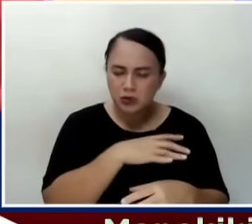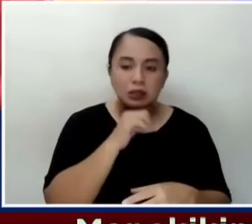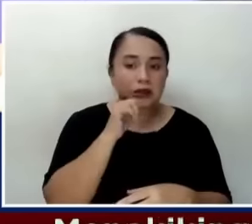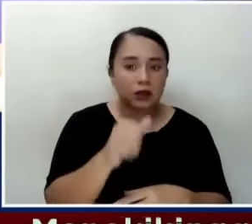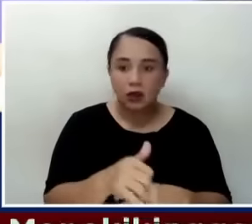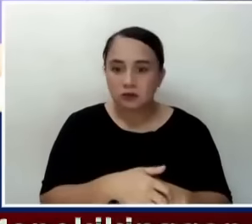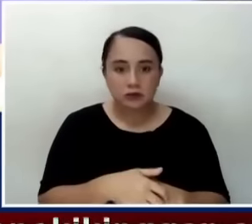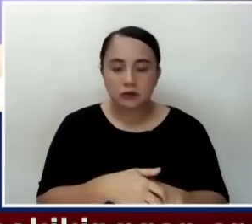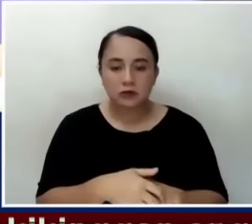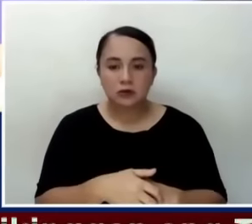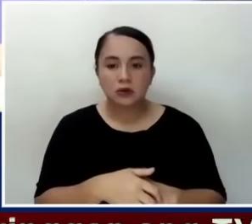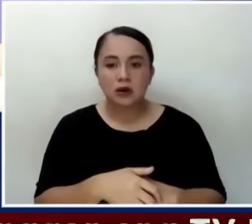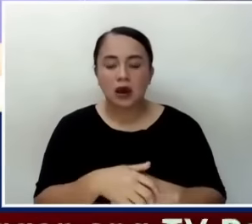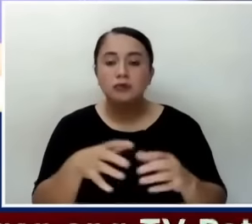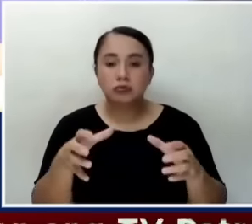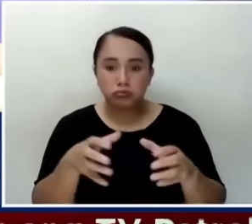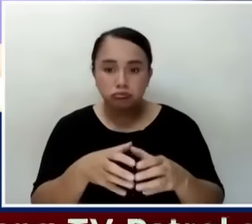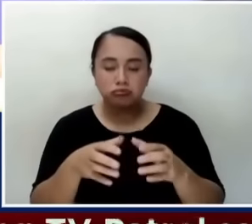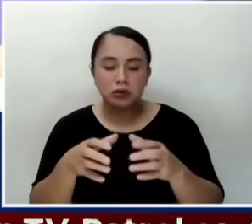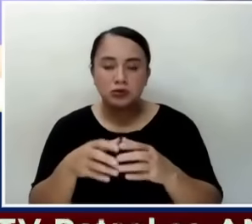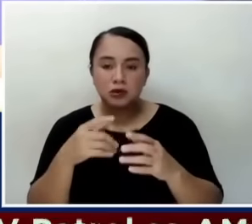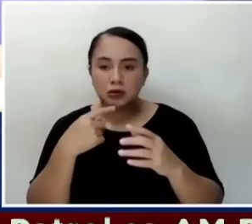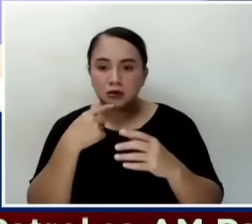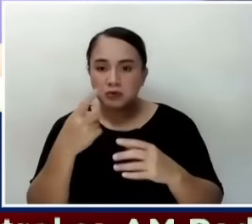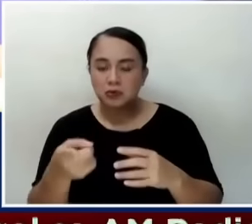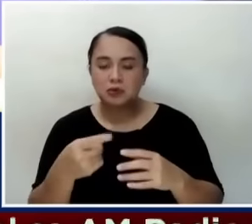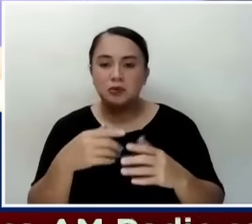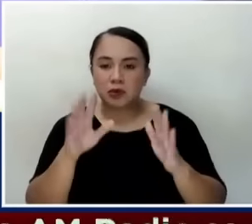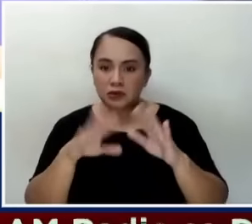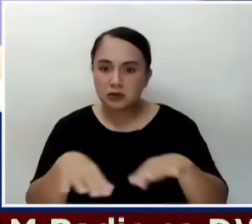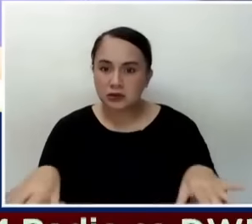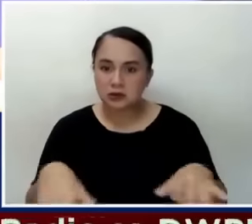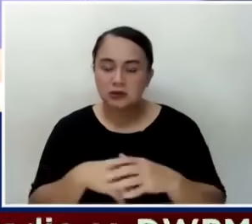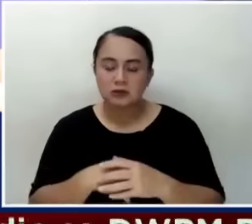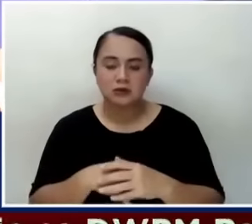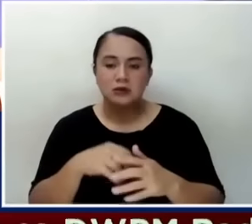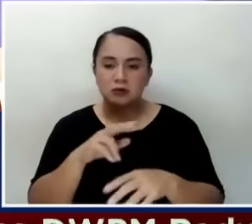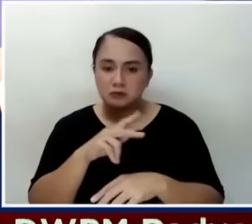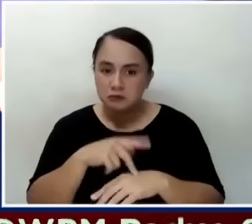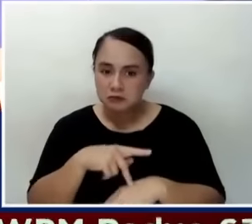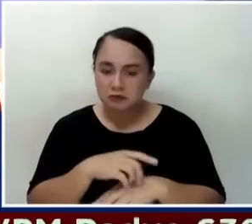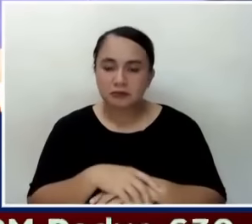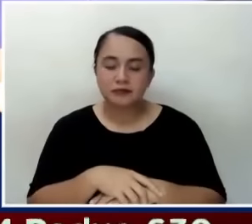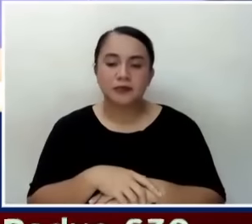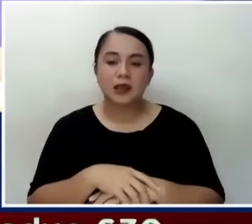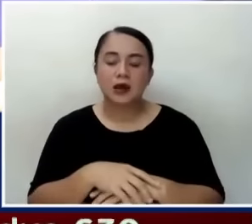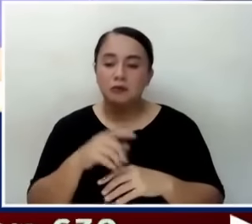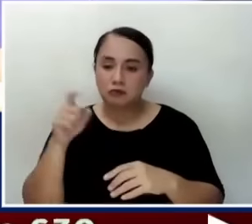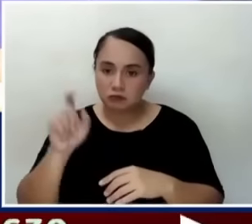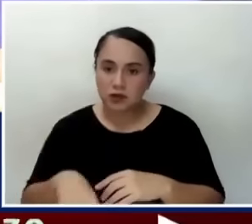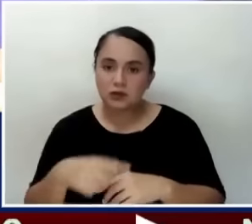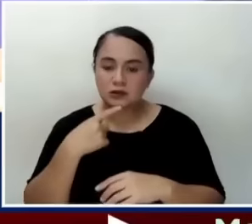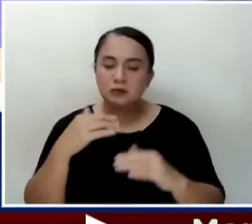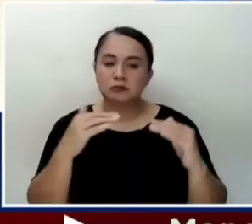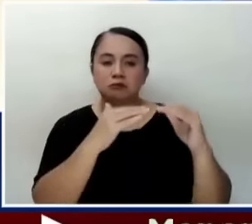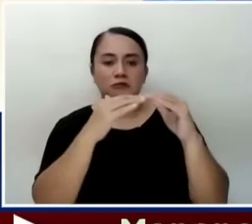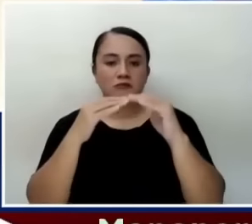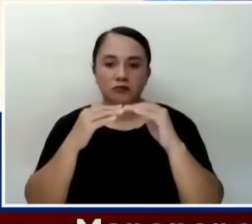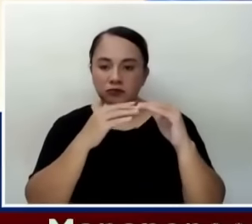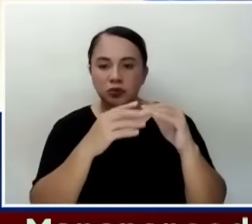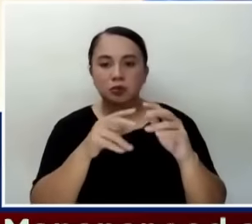sinasabi ng isang Pangulo sa kanyang mga anak, sa kanyang bayan. Ang dapat, pantay-pantay na